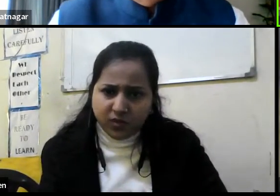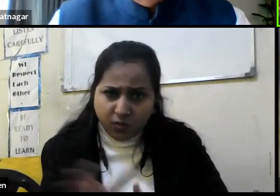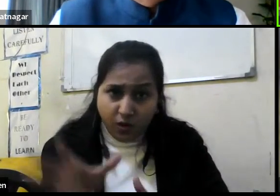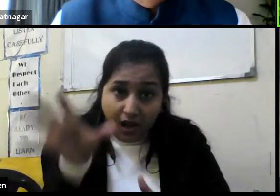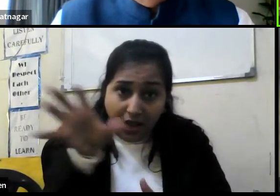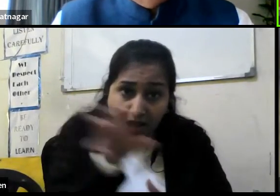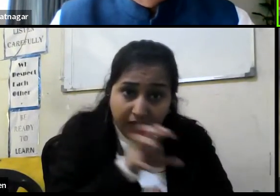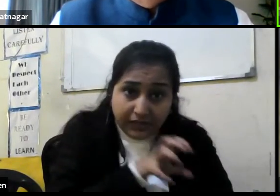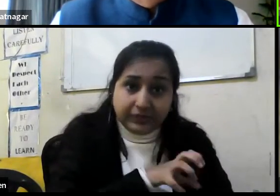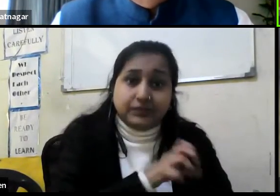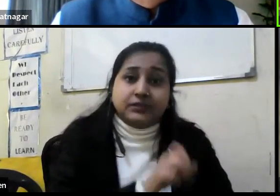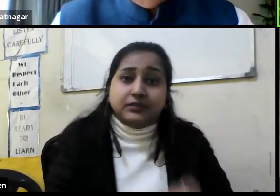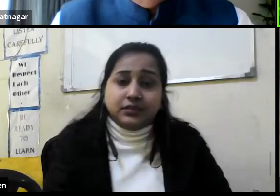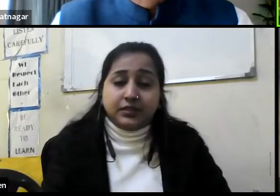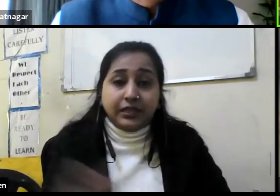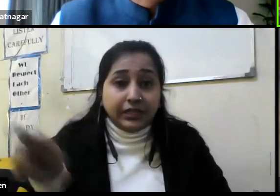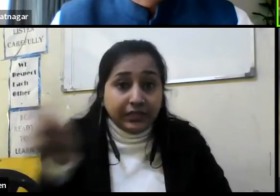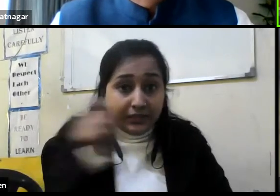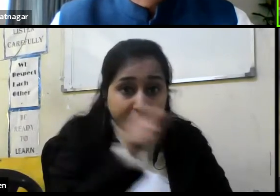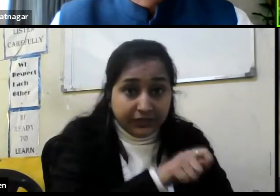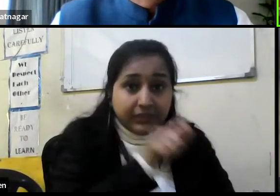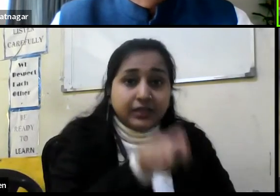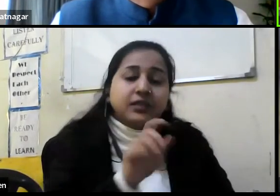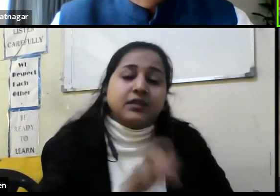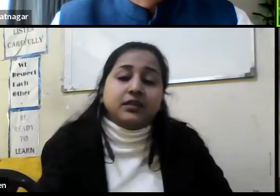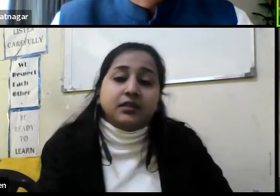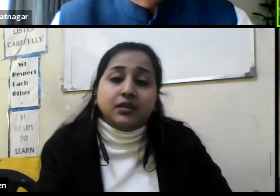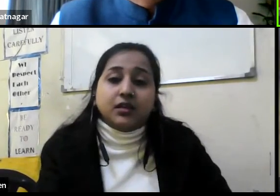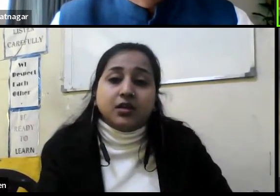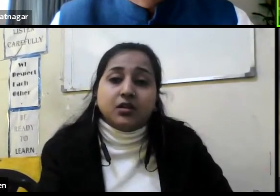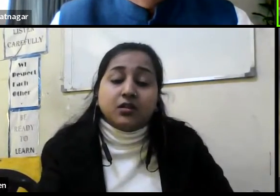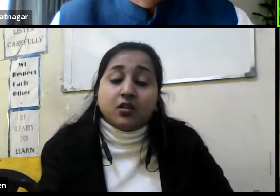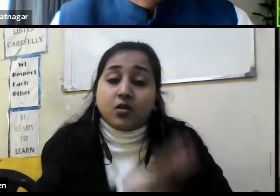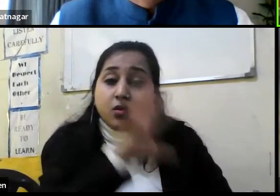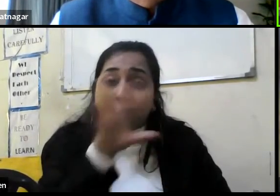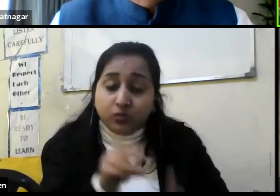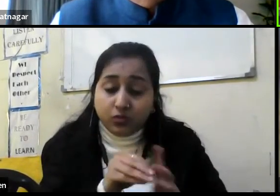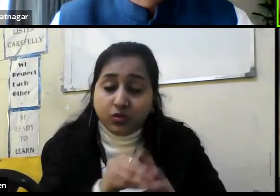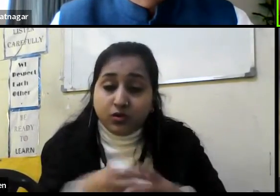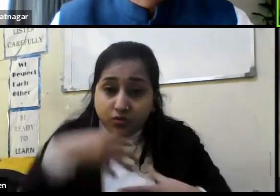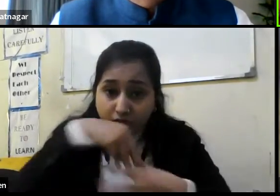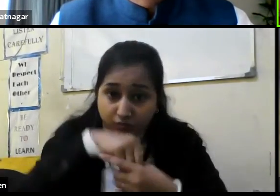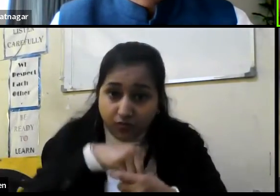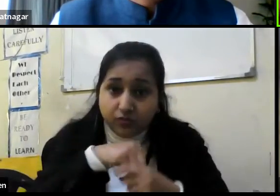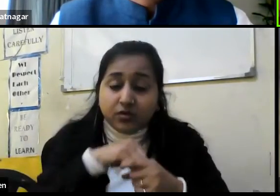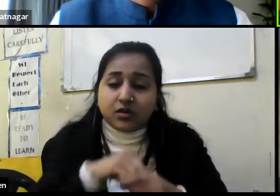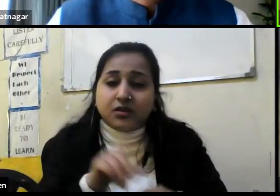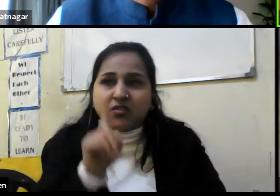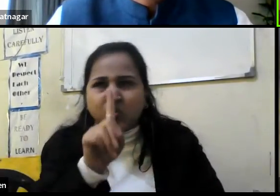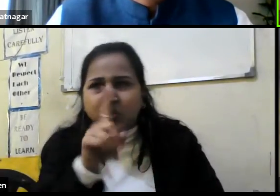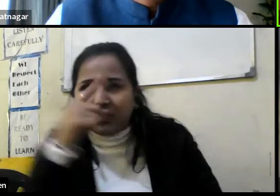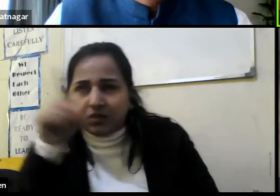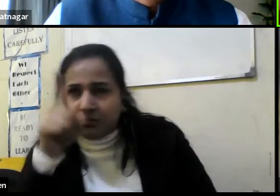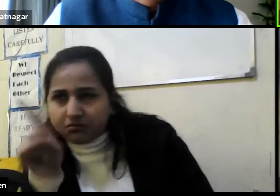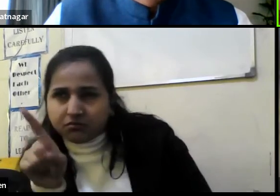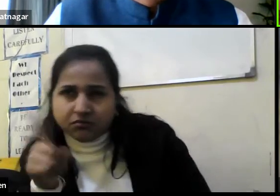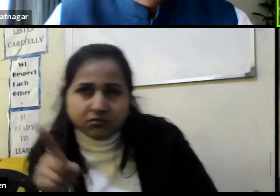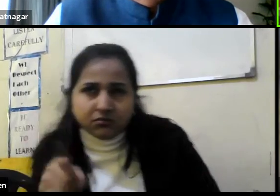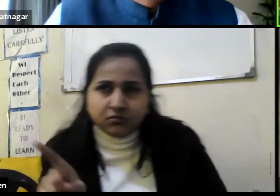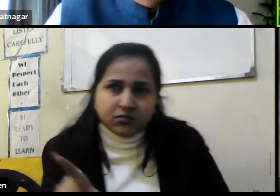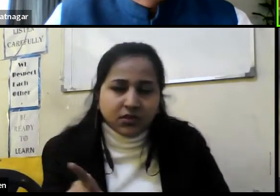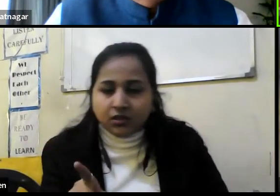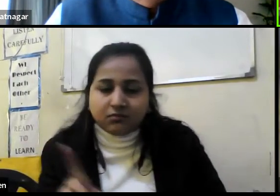जो बोर्ड लेवल पे बोर्ड को इन्वॉल्व करना सीएसआर में, नॉट एज वन टिक मार्क एक्टिविटी कि भाई हमने कर दिया,